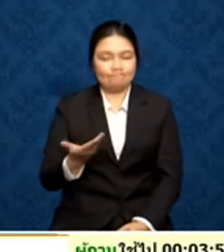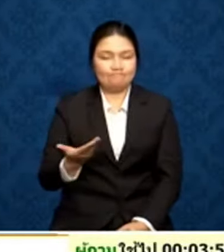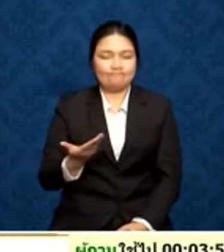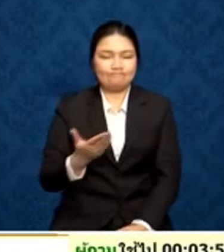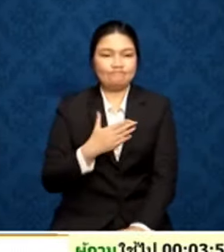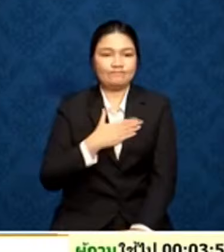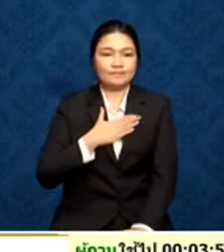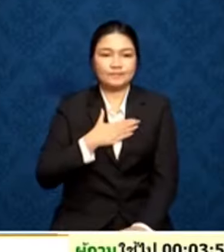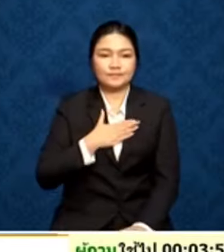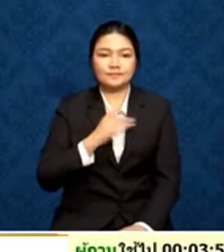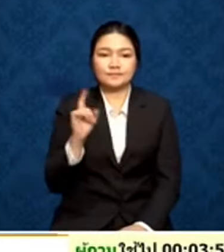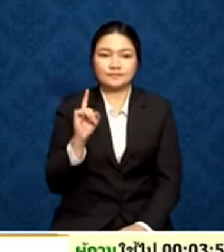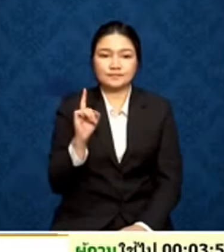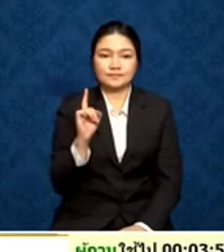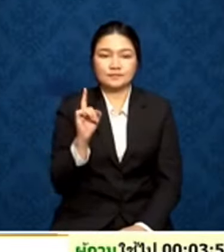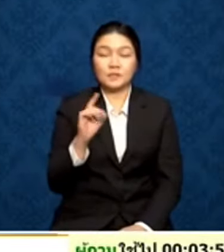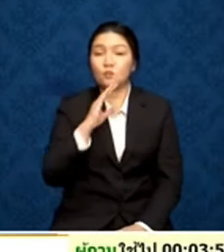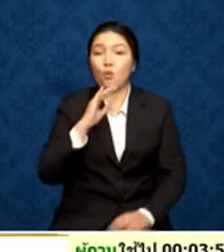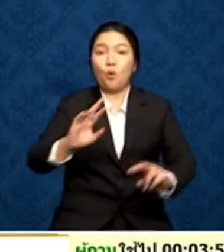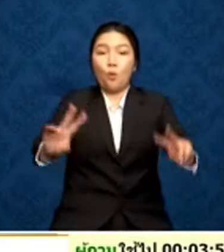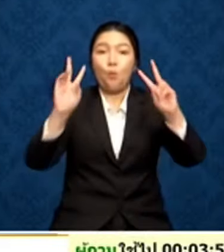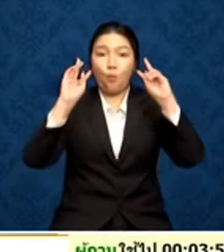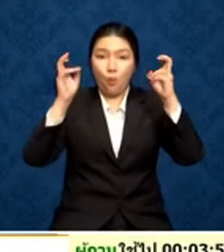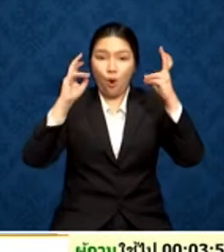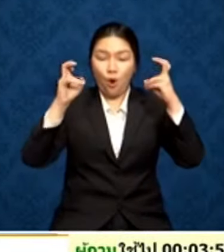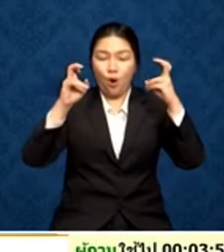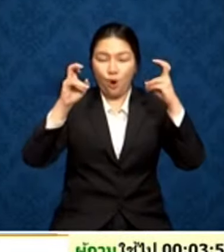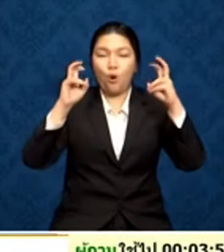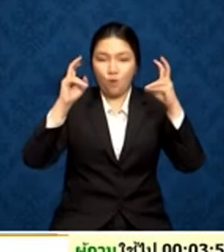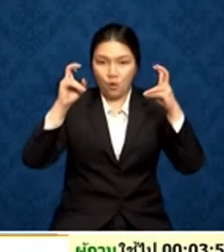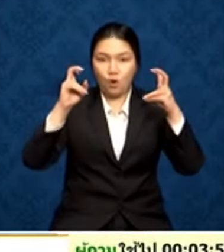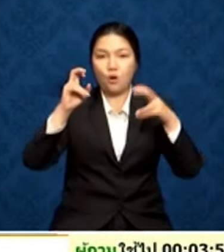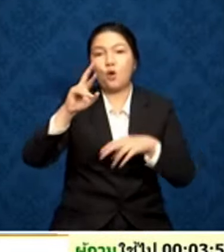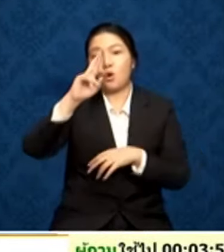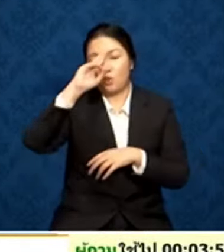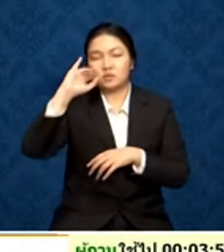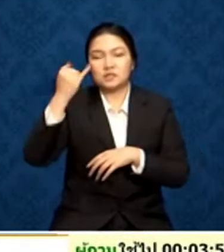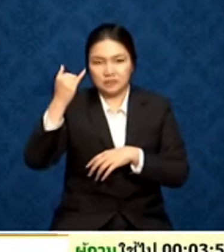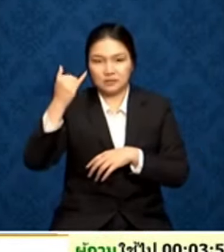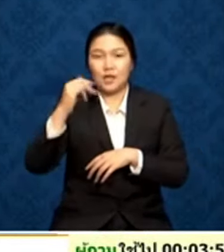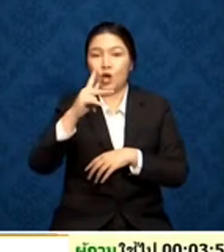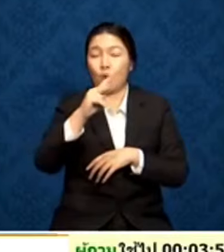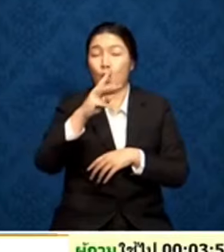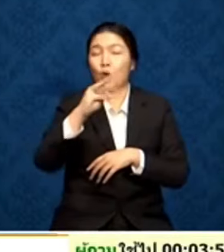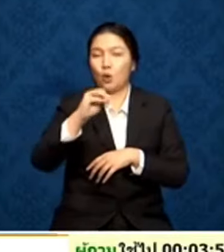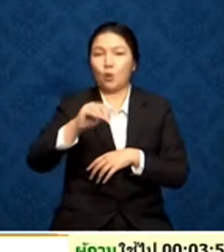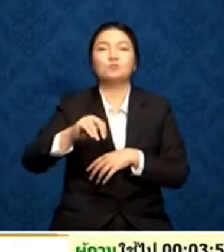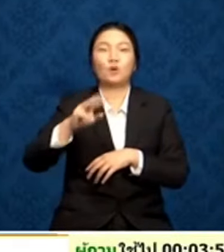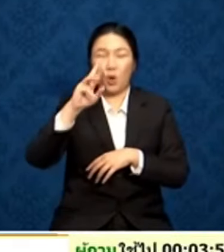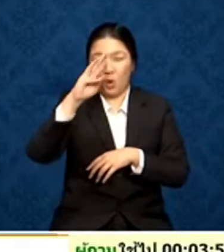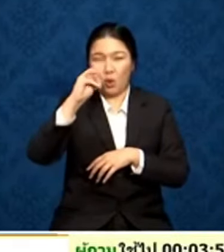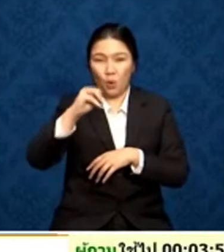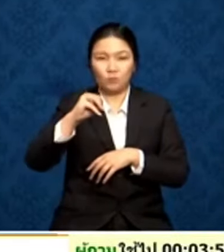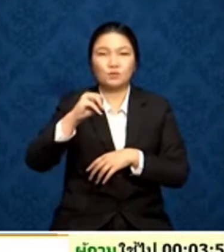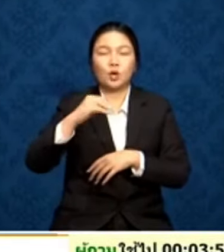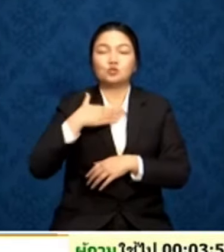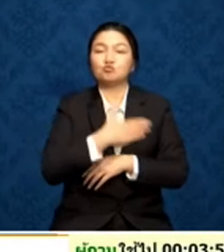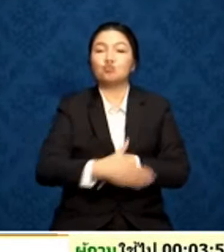ที่ดูเรื่องจิตเวชนี่คือกรมสุขภาพจิตกรมสุขภาพจิตในส่วน